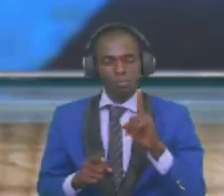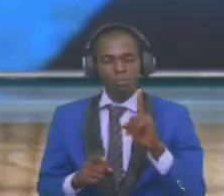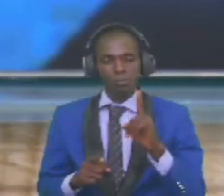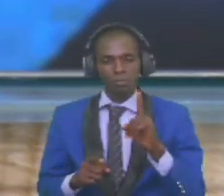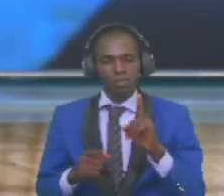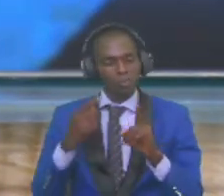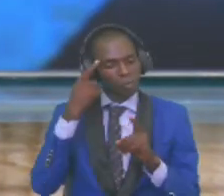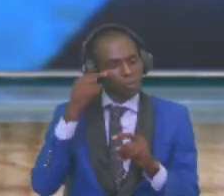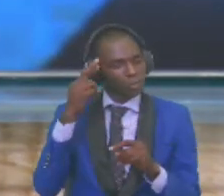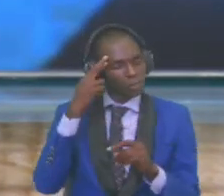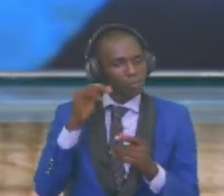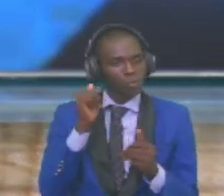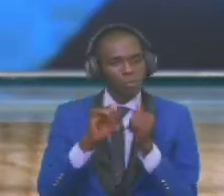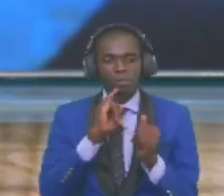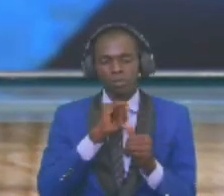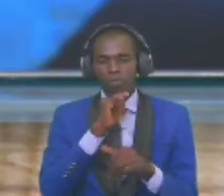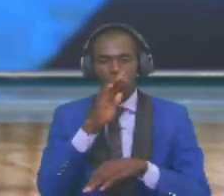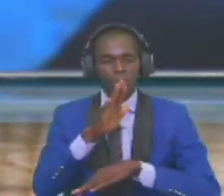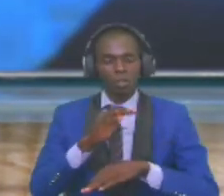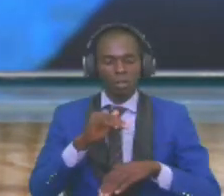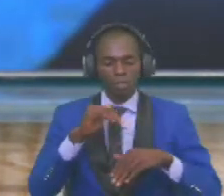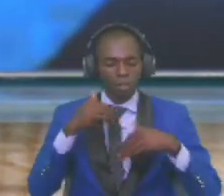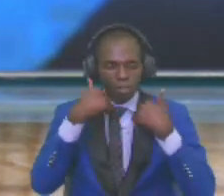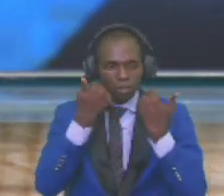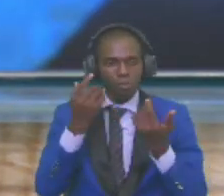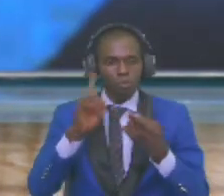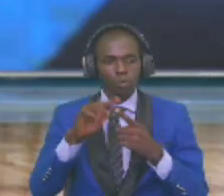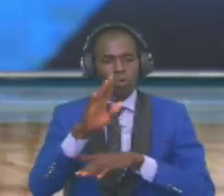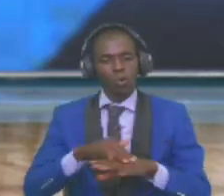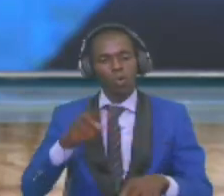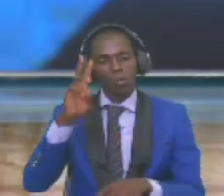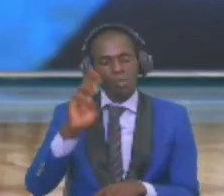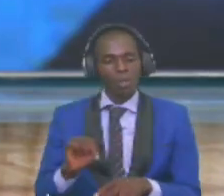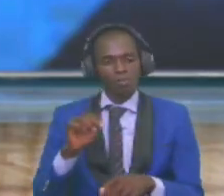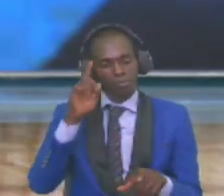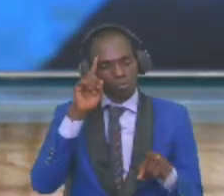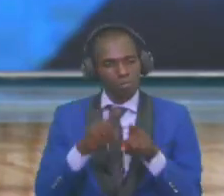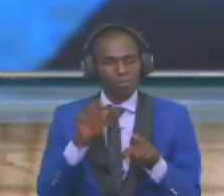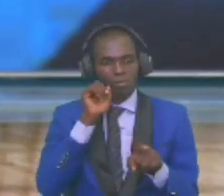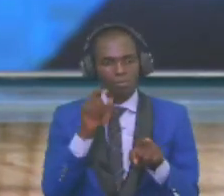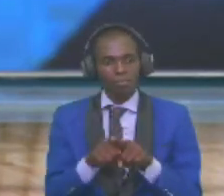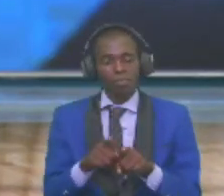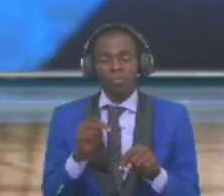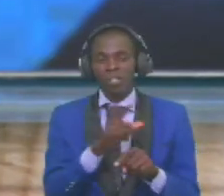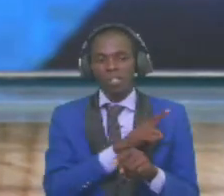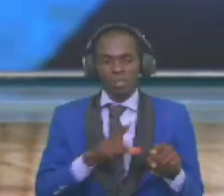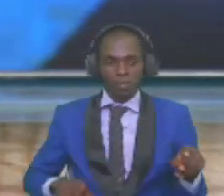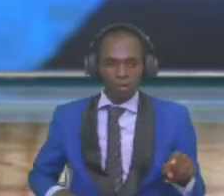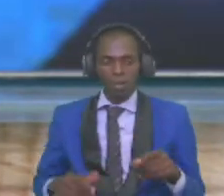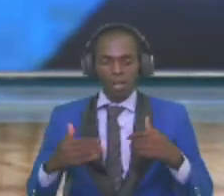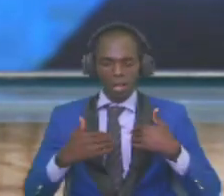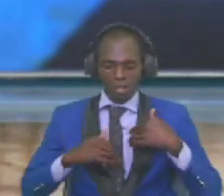c'est pourquoi il n'a pas rentré de les appeler des frères que le seigneur accomplissent